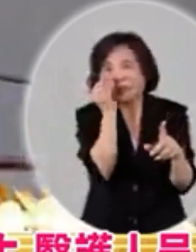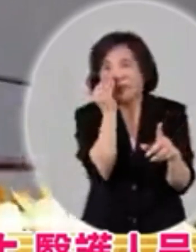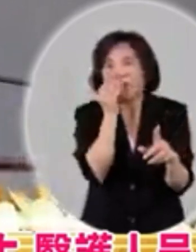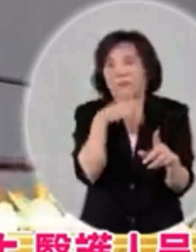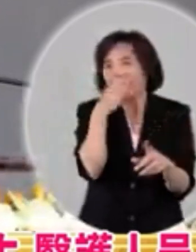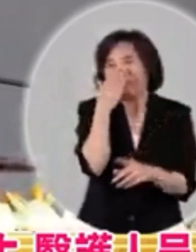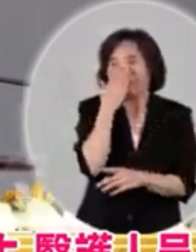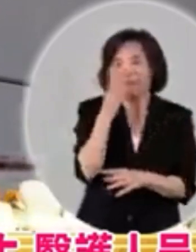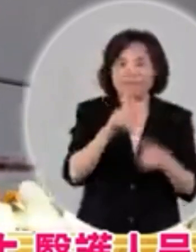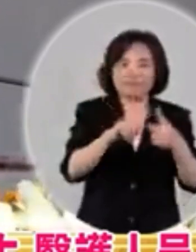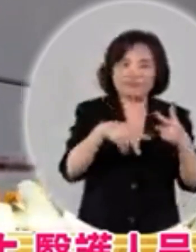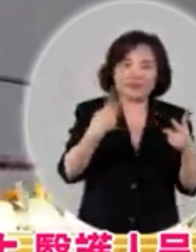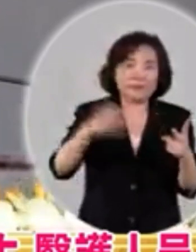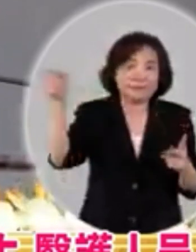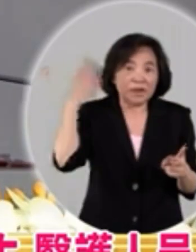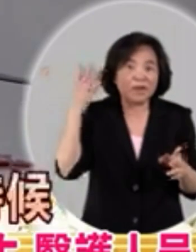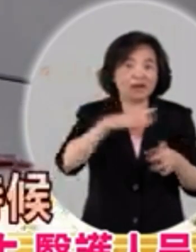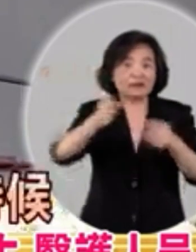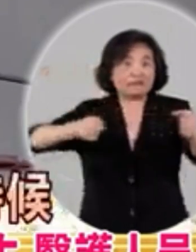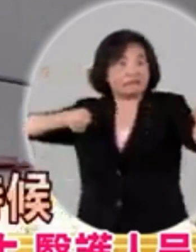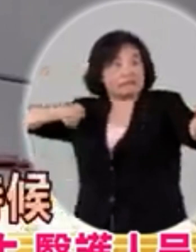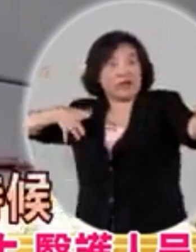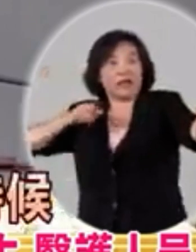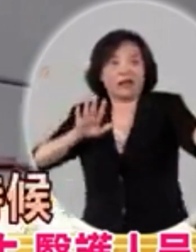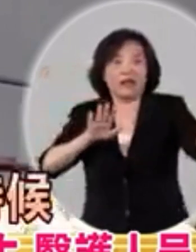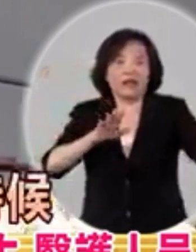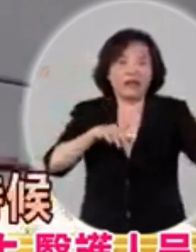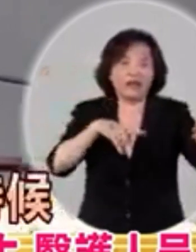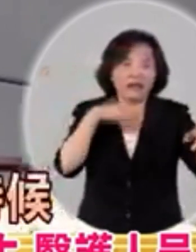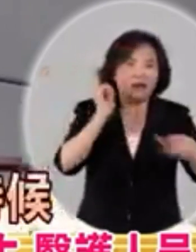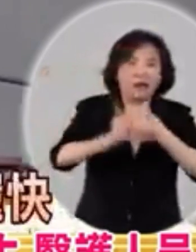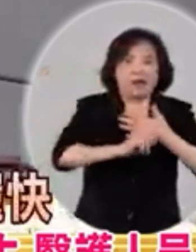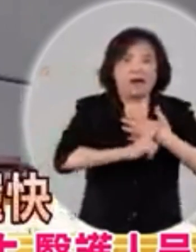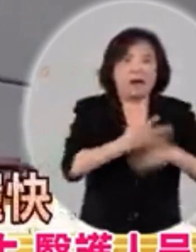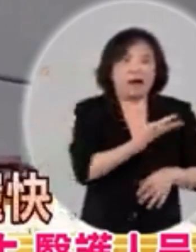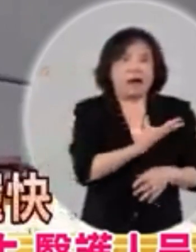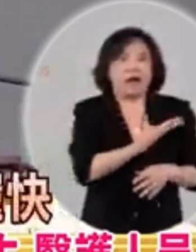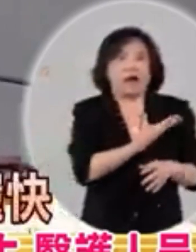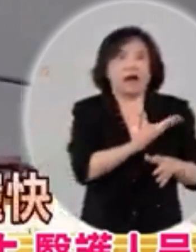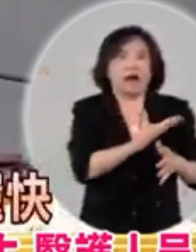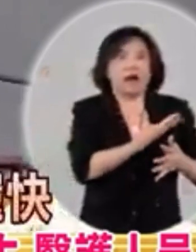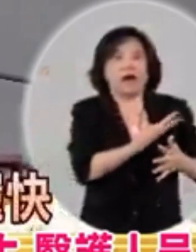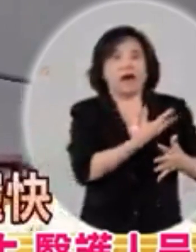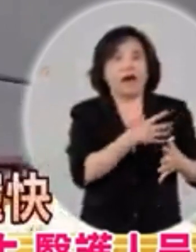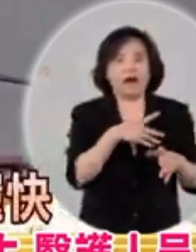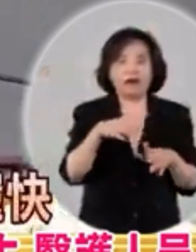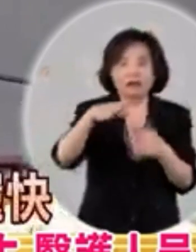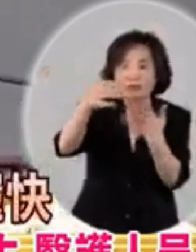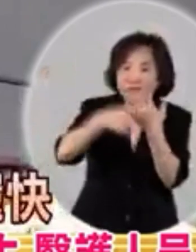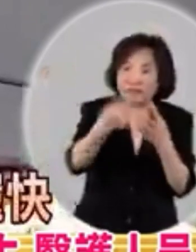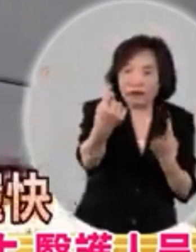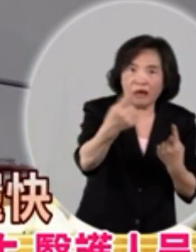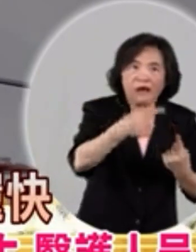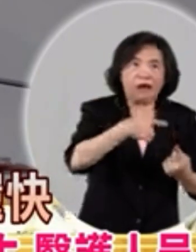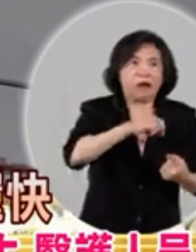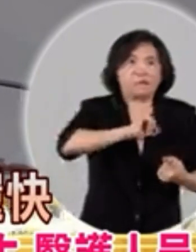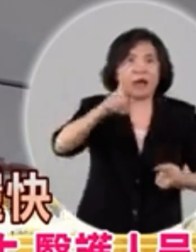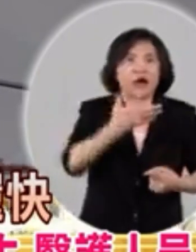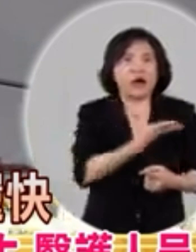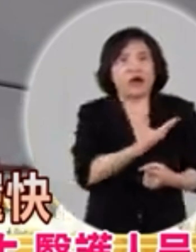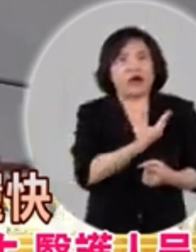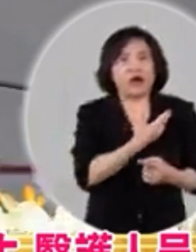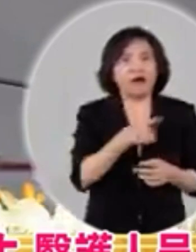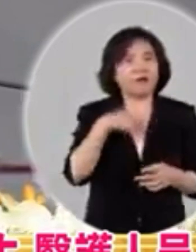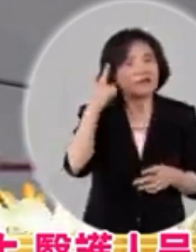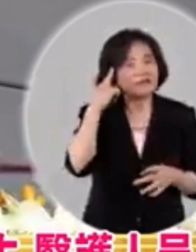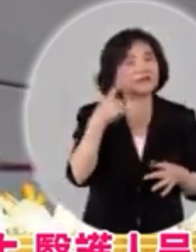道有人看射箭比赛的时候紧张到心跳比选手还要快，这就是